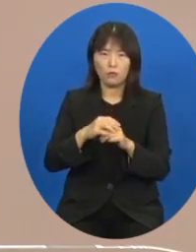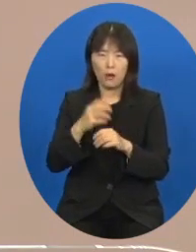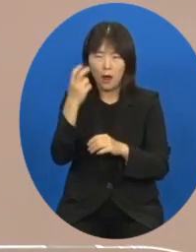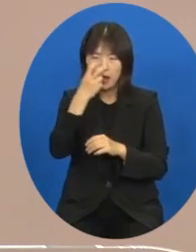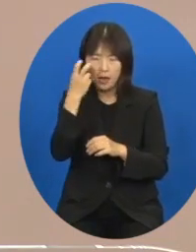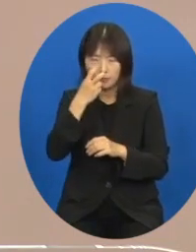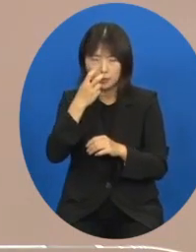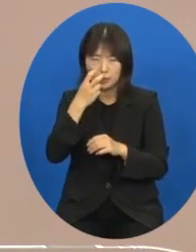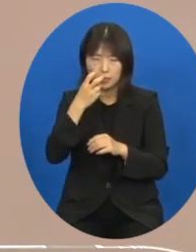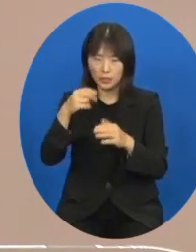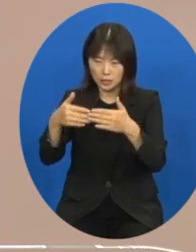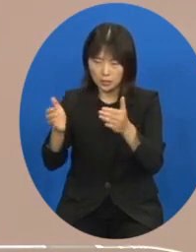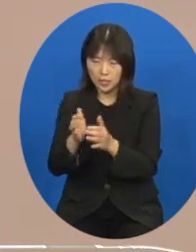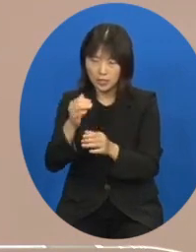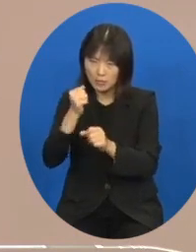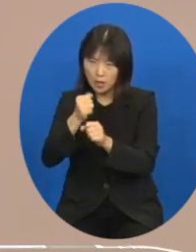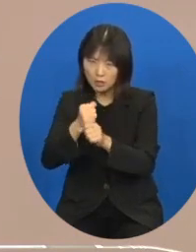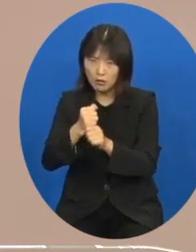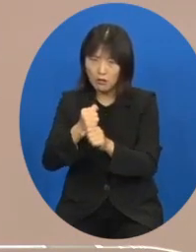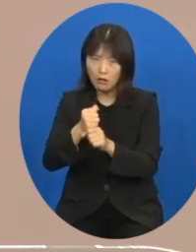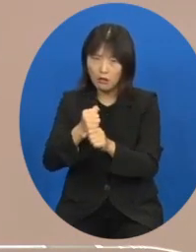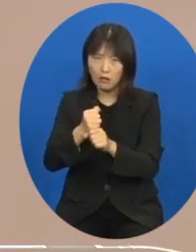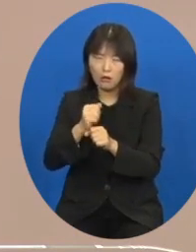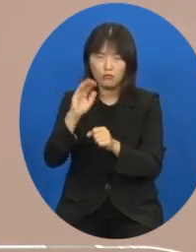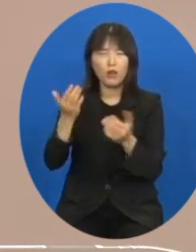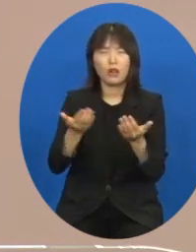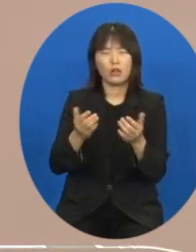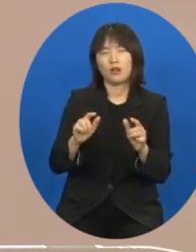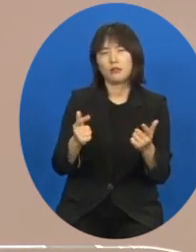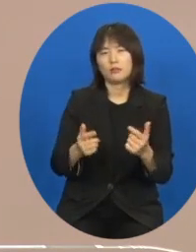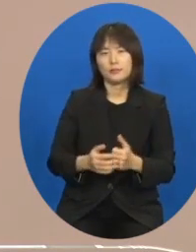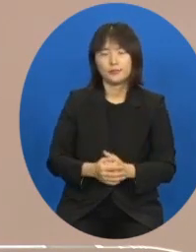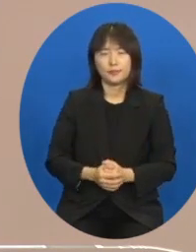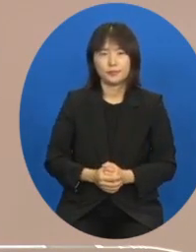기구를 만들고 그래서 되는 게 아니에요.